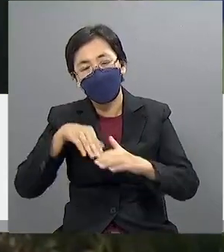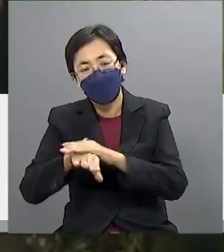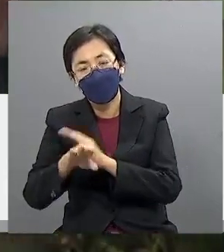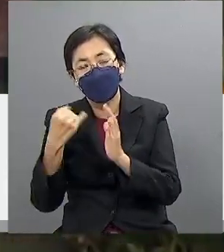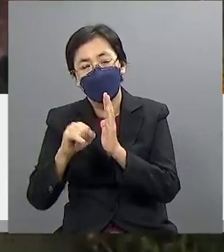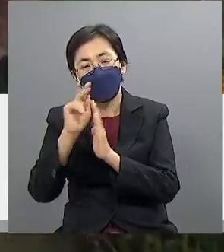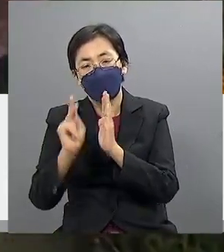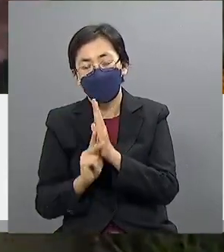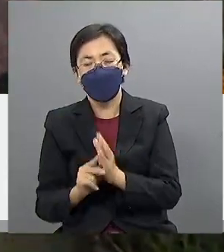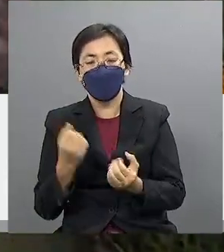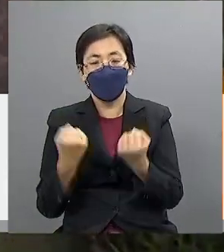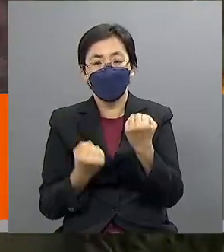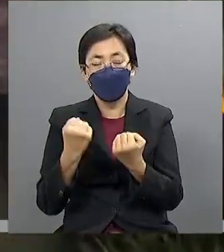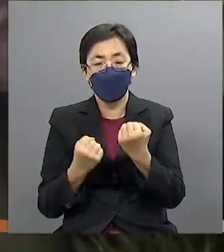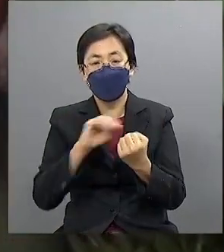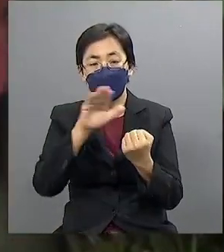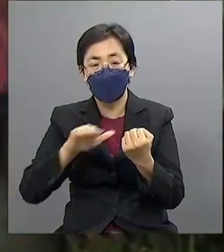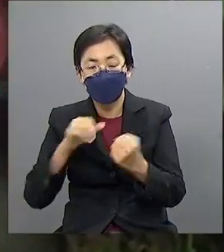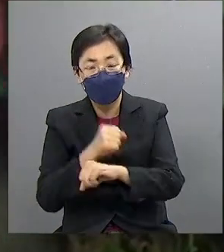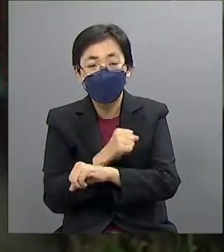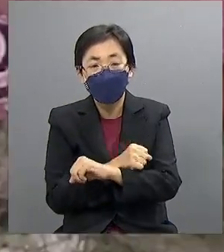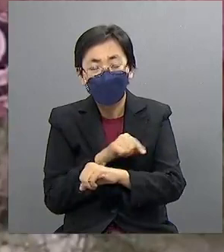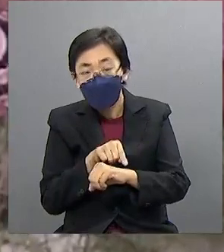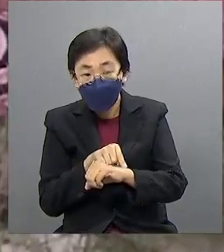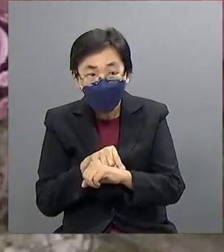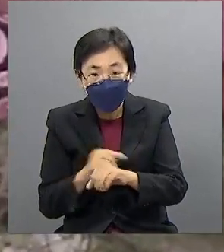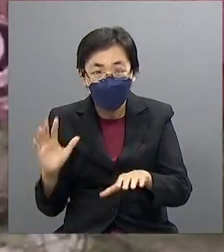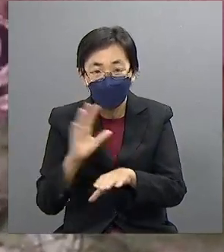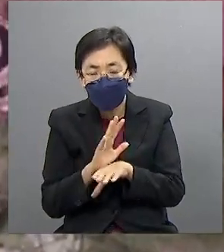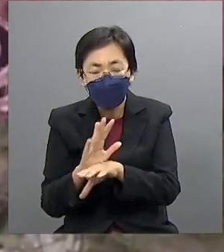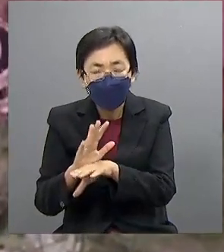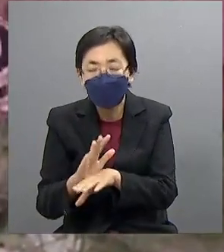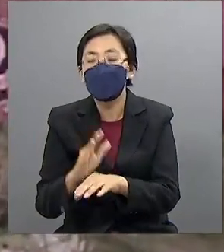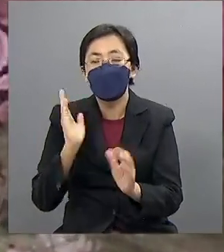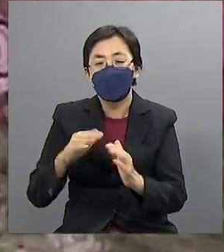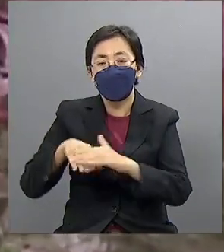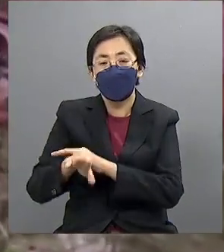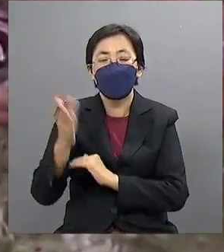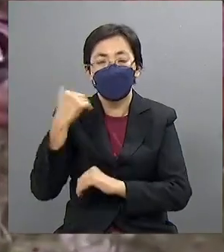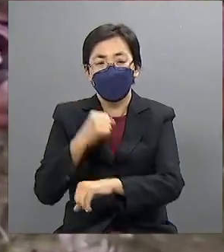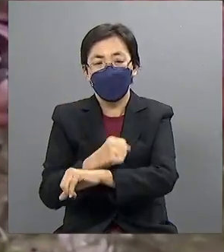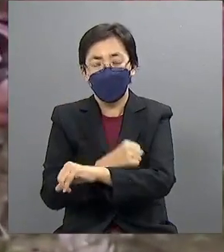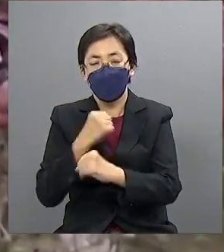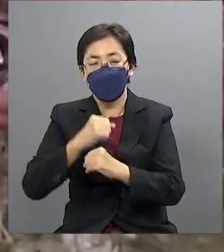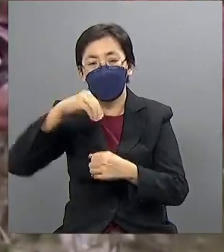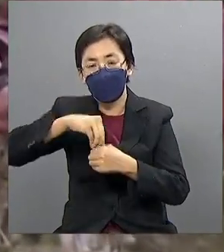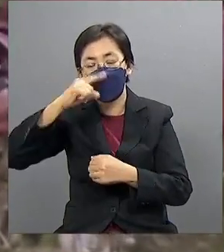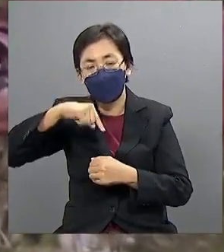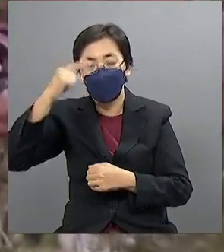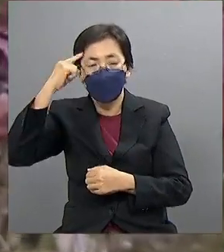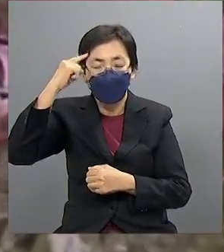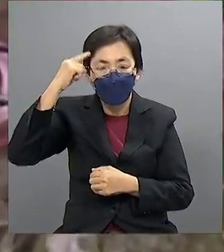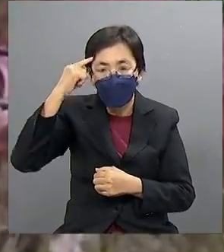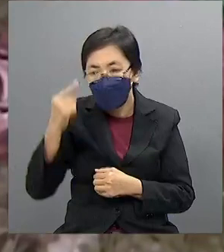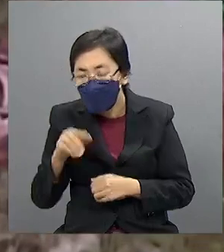ที่เกิดเหตุยังอยู่ระหว่างหลบหนีค่ะเบื้องต้นทราบว่าเป็นแรงงานที่ทำงานอยู่ในประเทศไทยมาเกาะนรู้ช่องทางเป็นอย่างดี